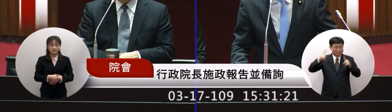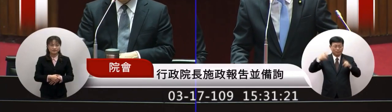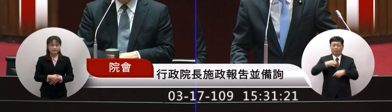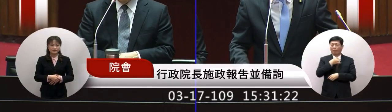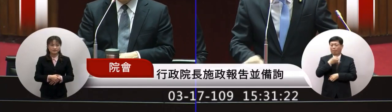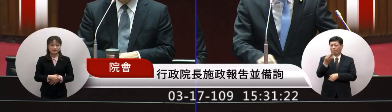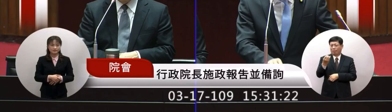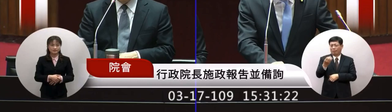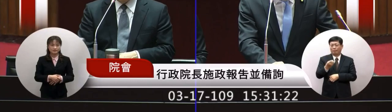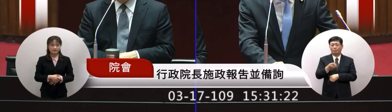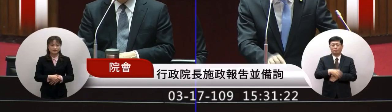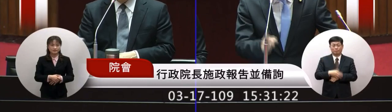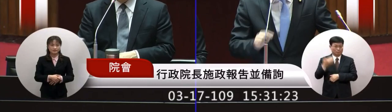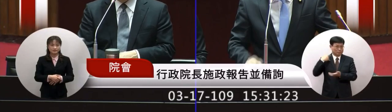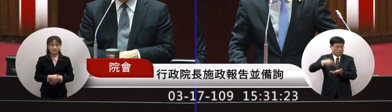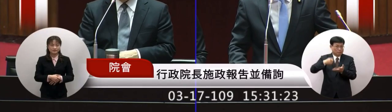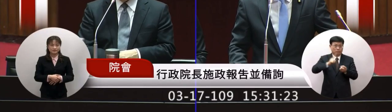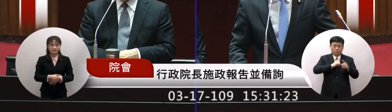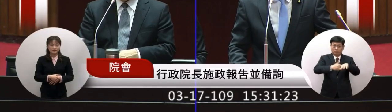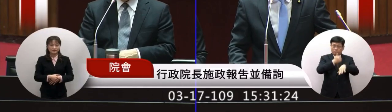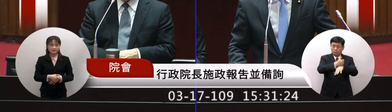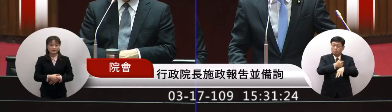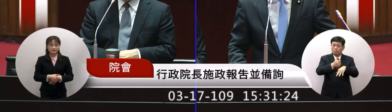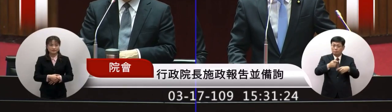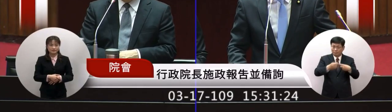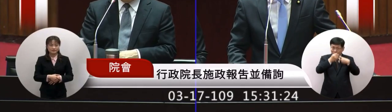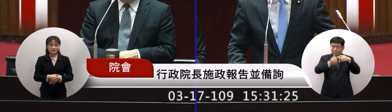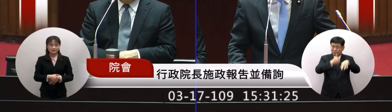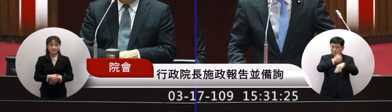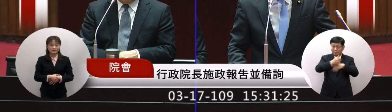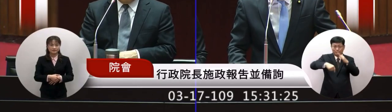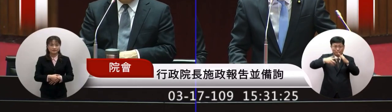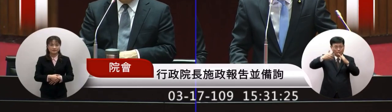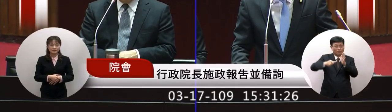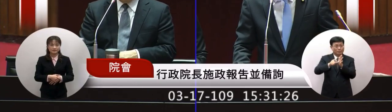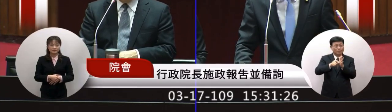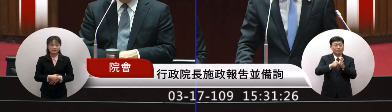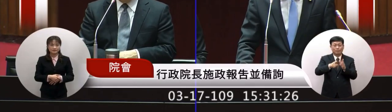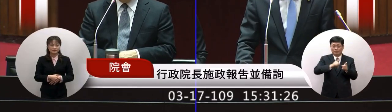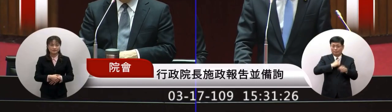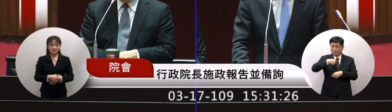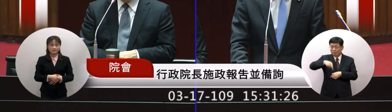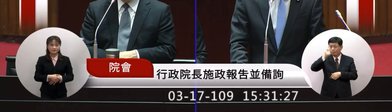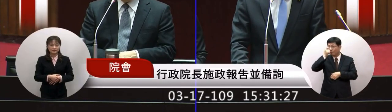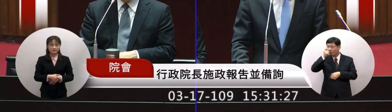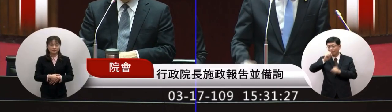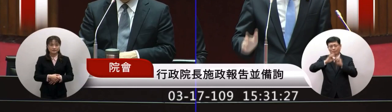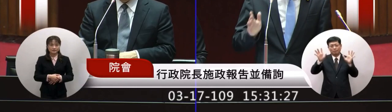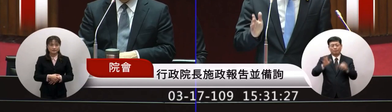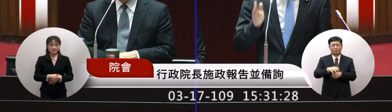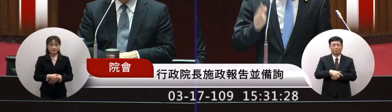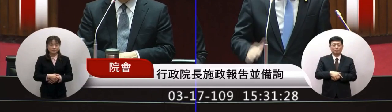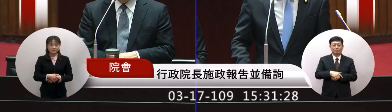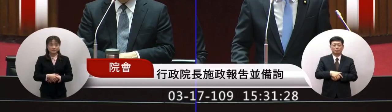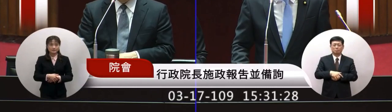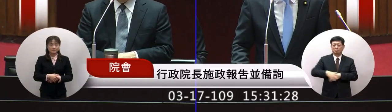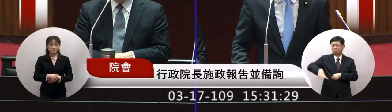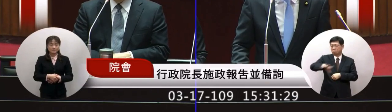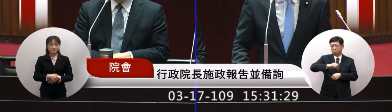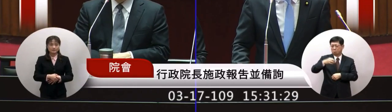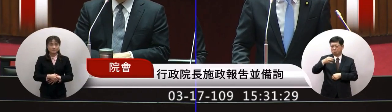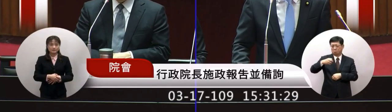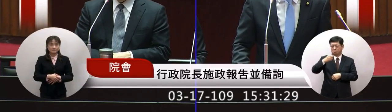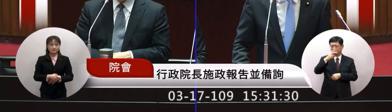钱，顶届你咧头一摆做行政院的院长的时阵吼，你到台南你去宣布，全部的经